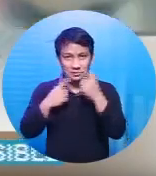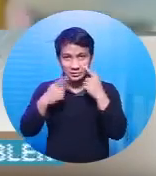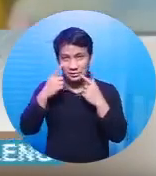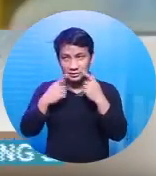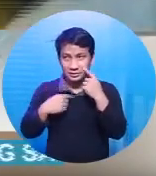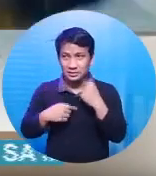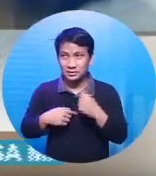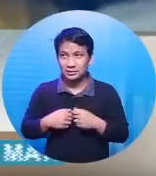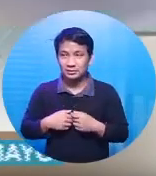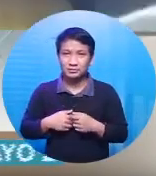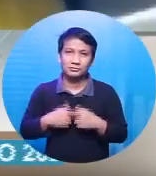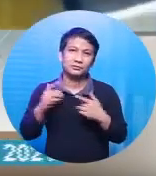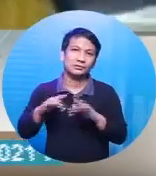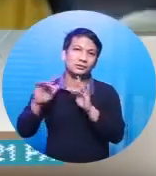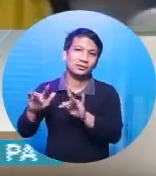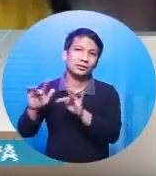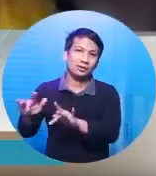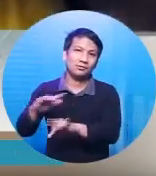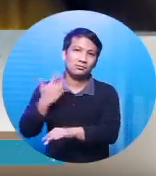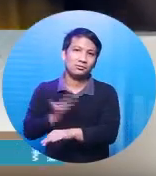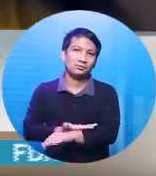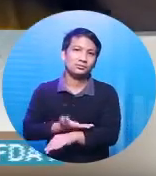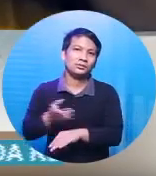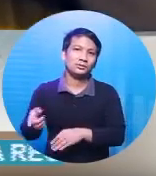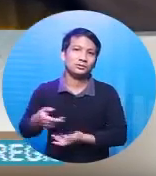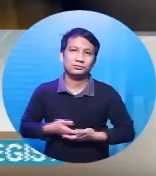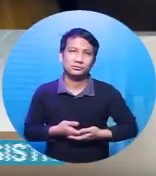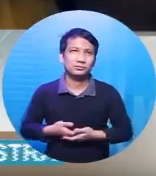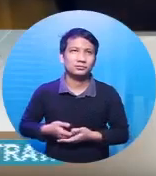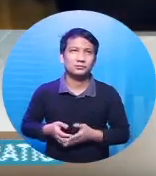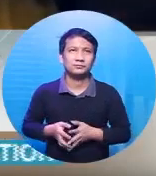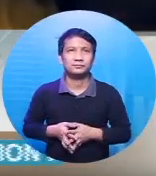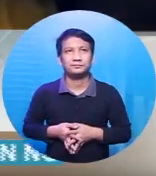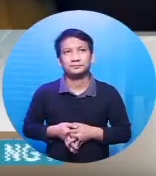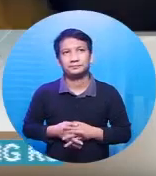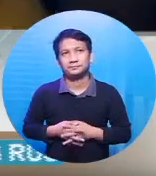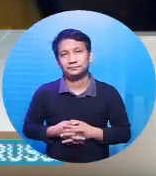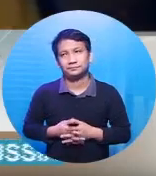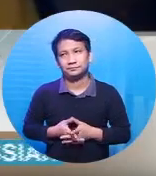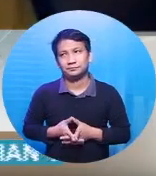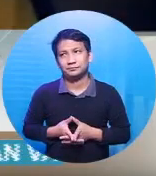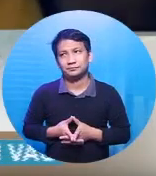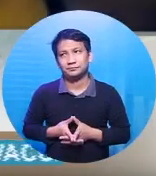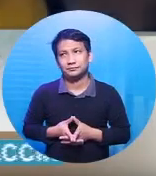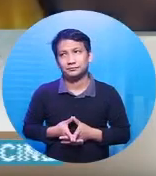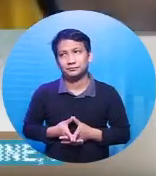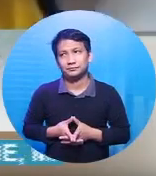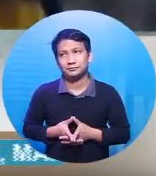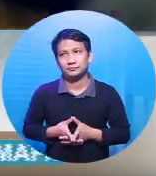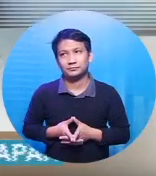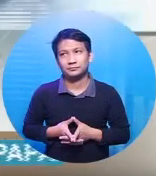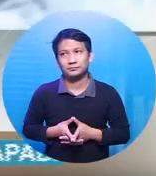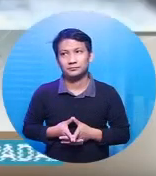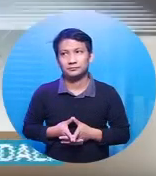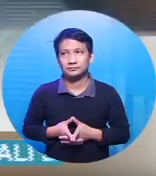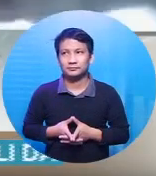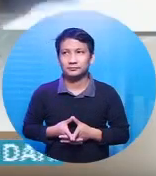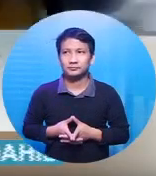Naawa po sa anak ko. Ah, naawa ka sa baby mo, of course. Of course. Kasi